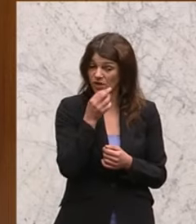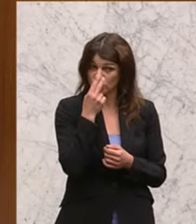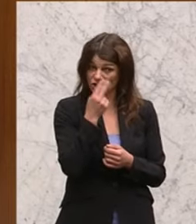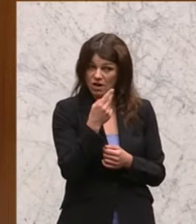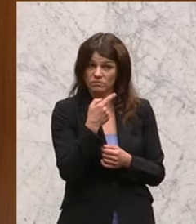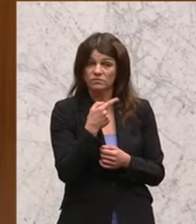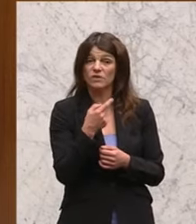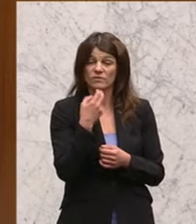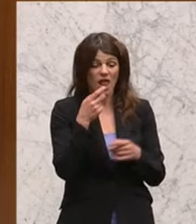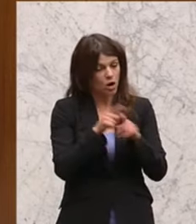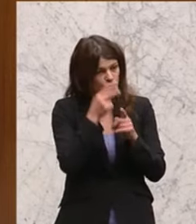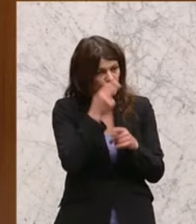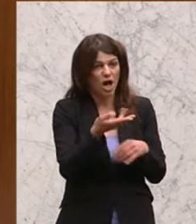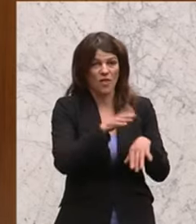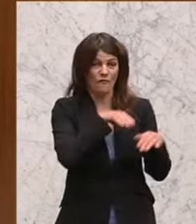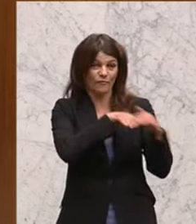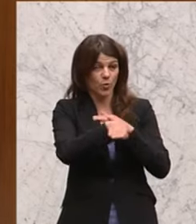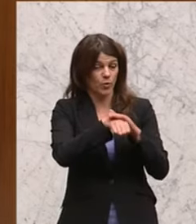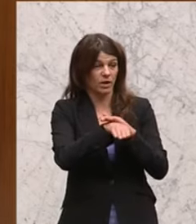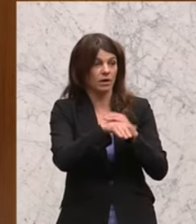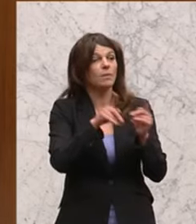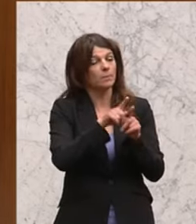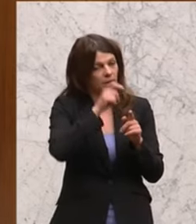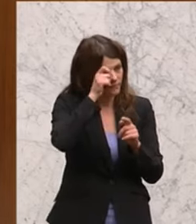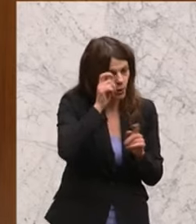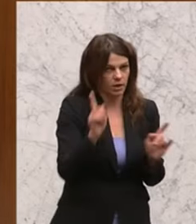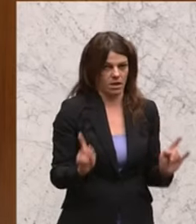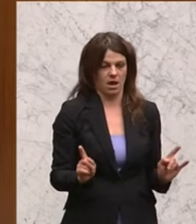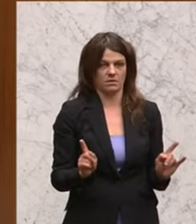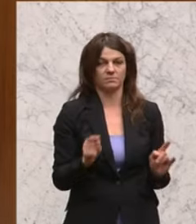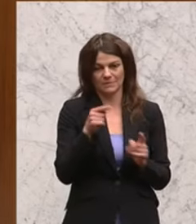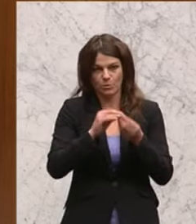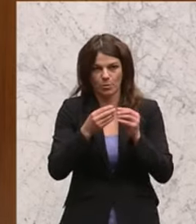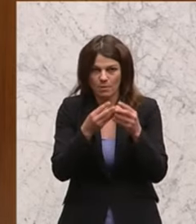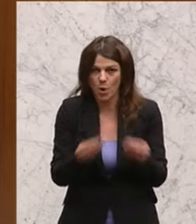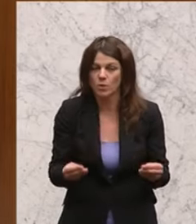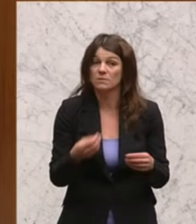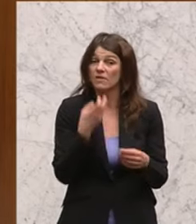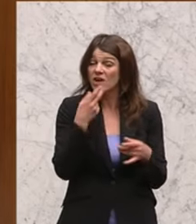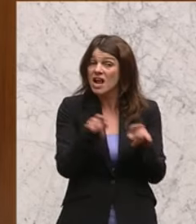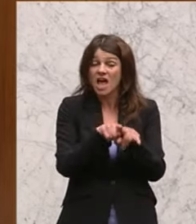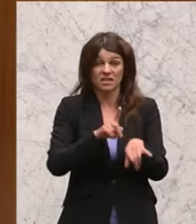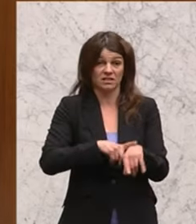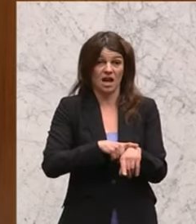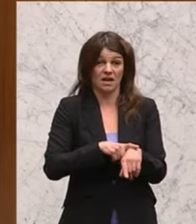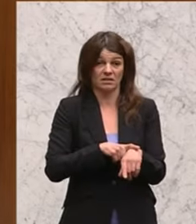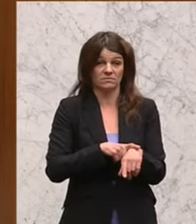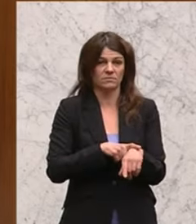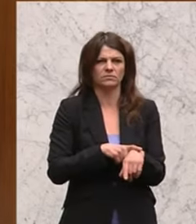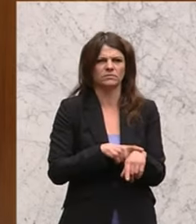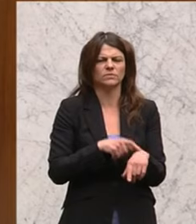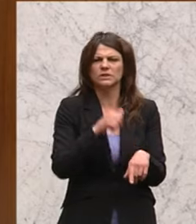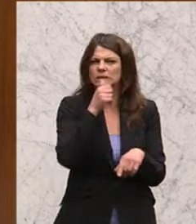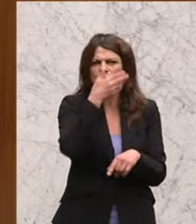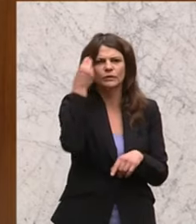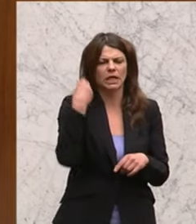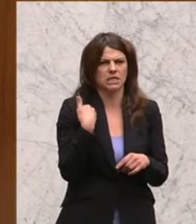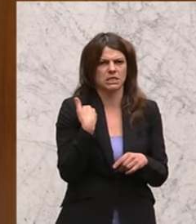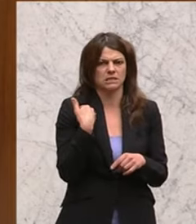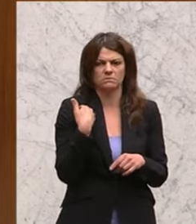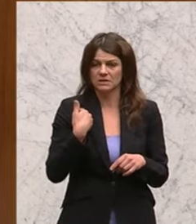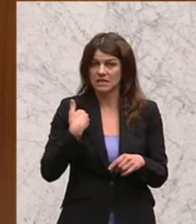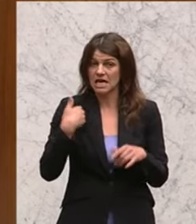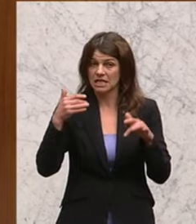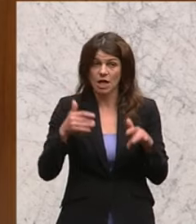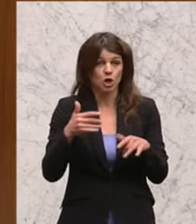versucht, die Frage der Flüchtlingsthematik zu lösen. Und ich möchte gleichzeitig, dass wir dabei nicht vergessen, dass wir